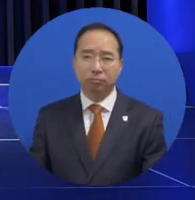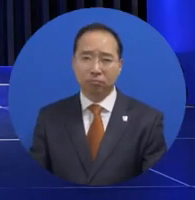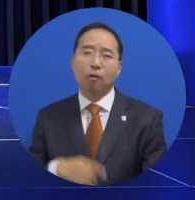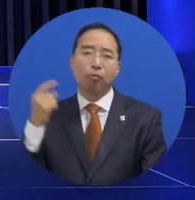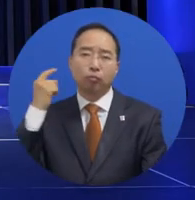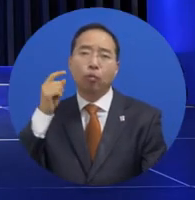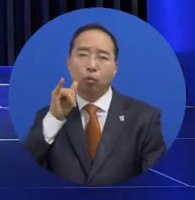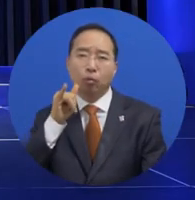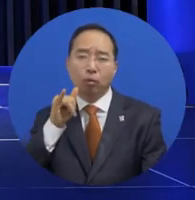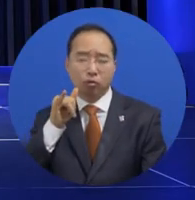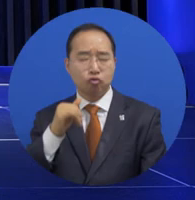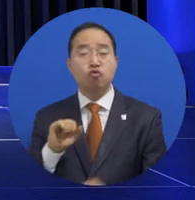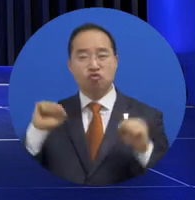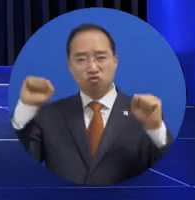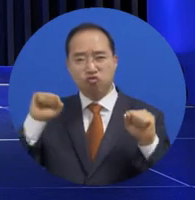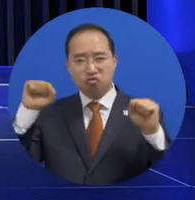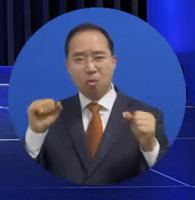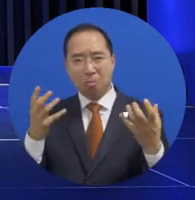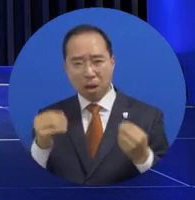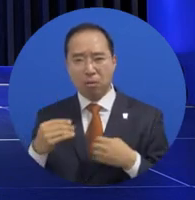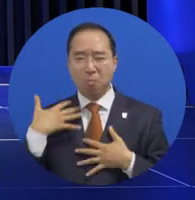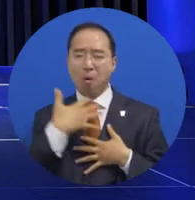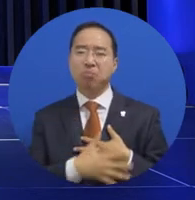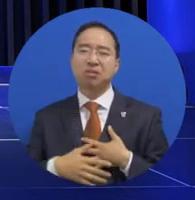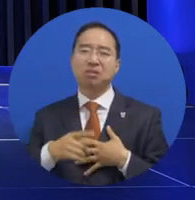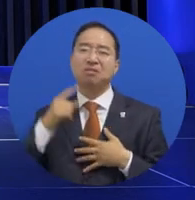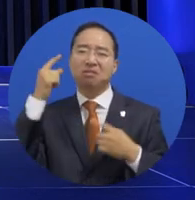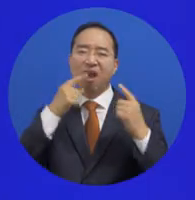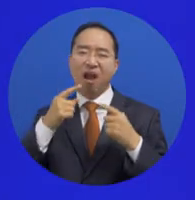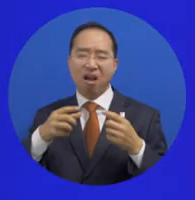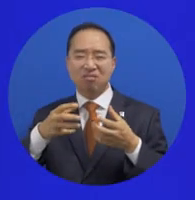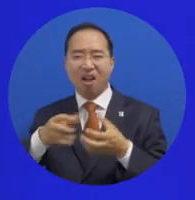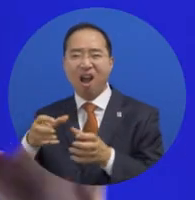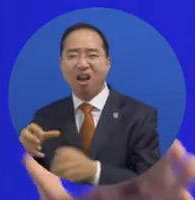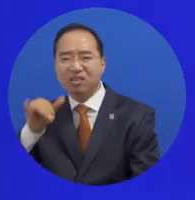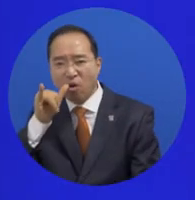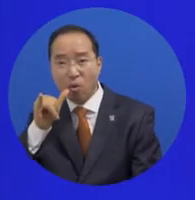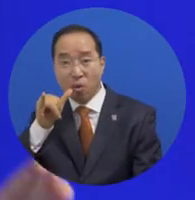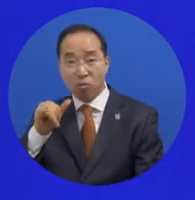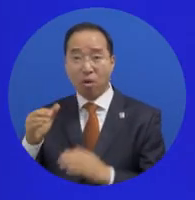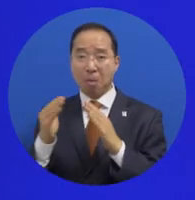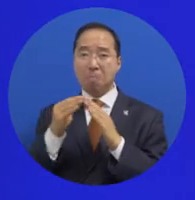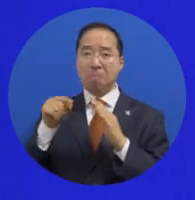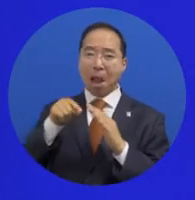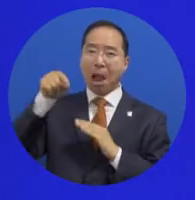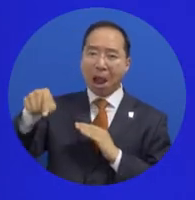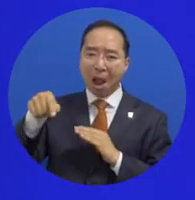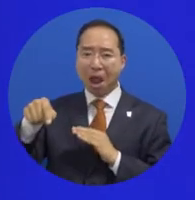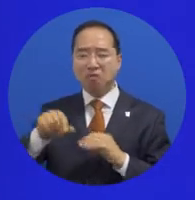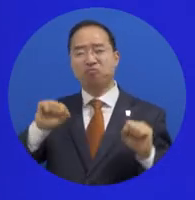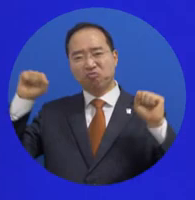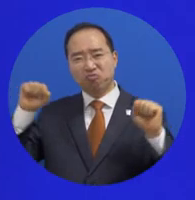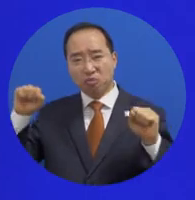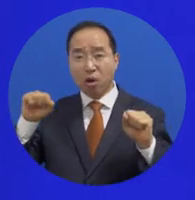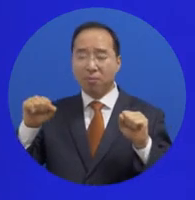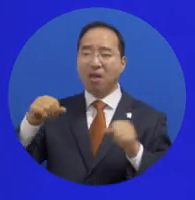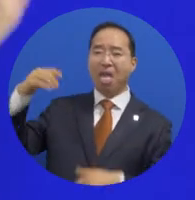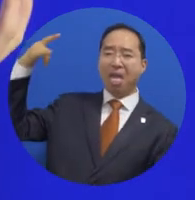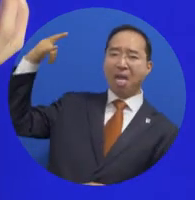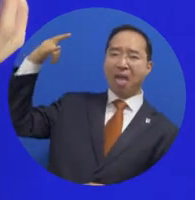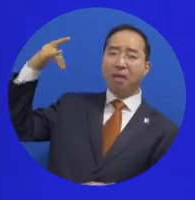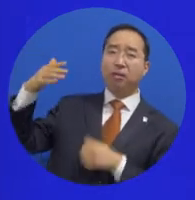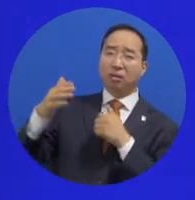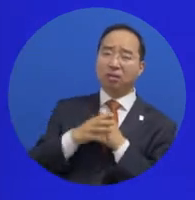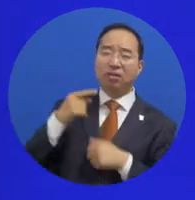같아요. 운동하면 몸이 많이 상한다. 그리고 아무래도 야외에서 운동을 하다 보면 햇빛 때문에 피부도